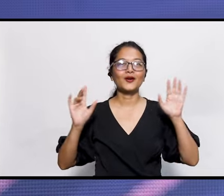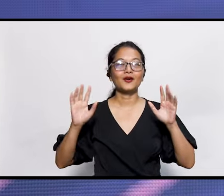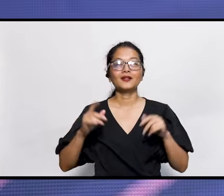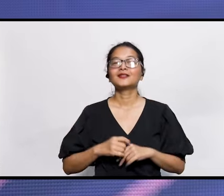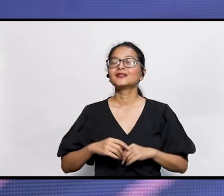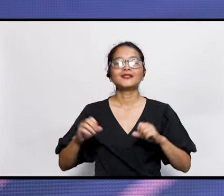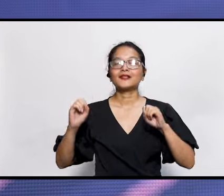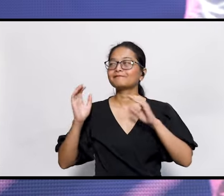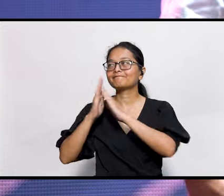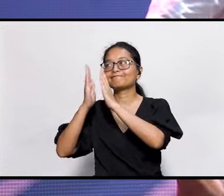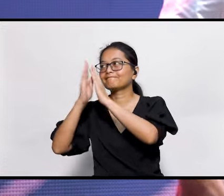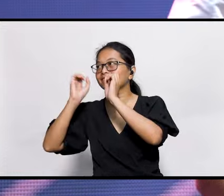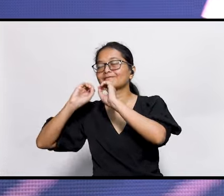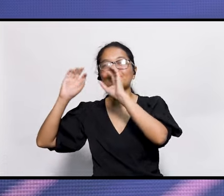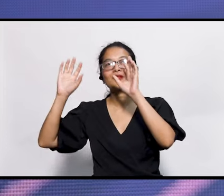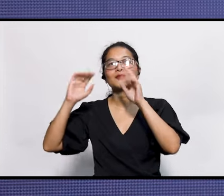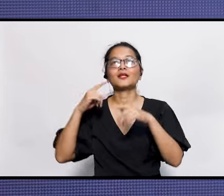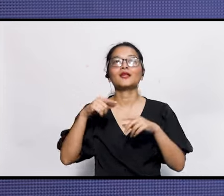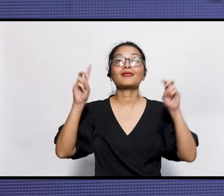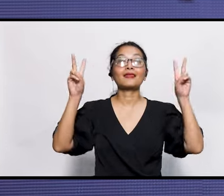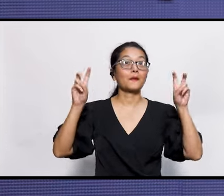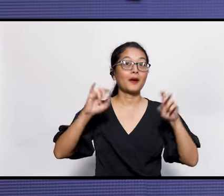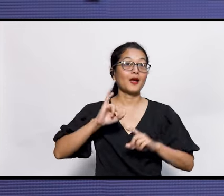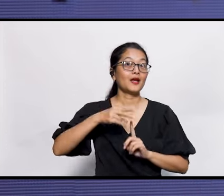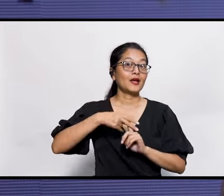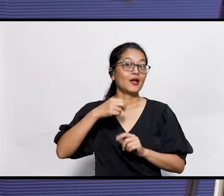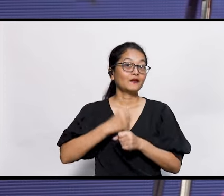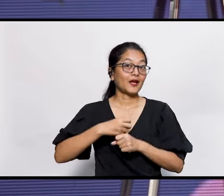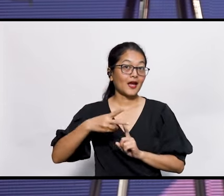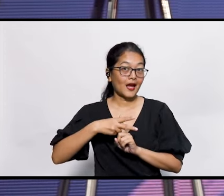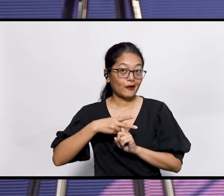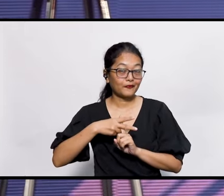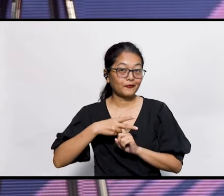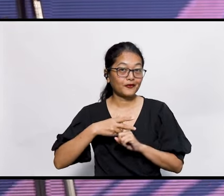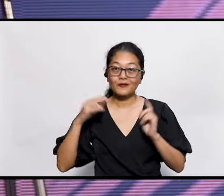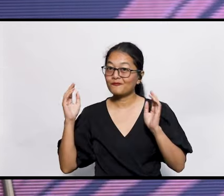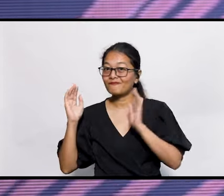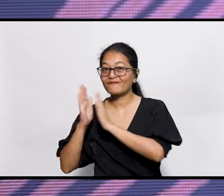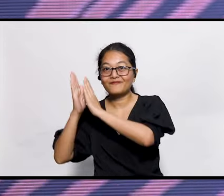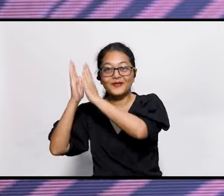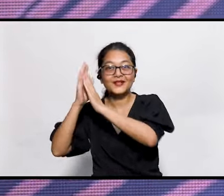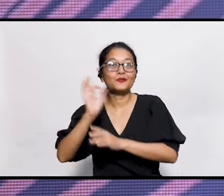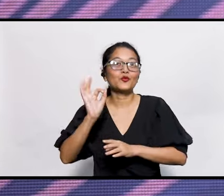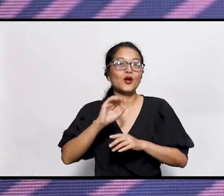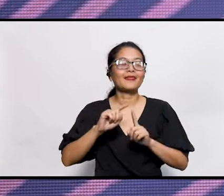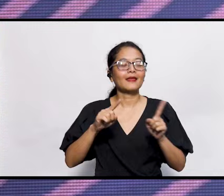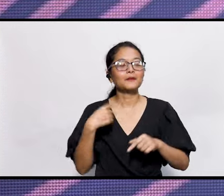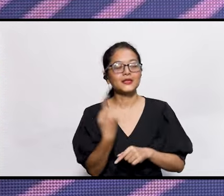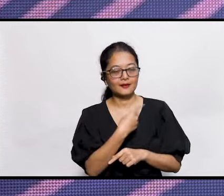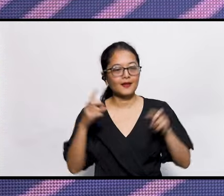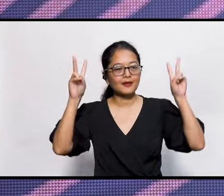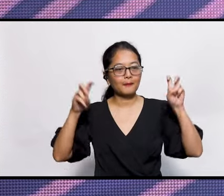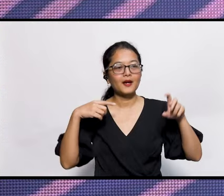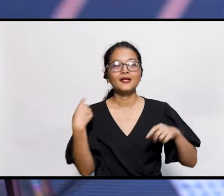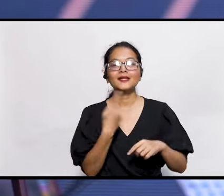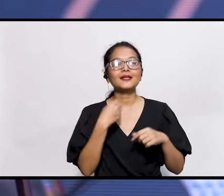jadi ini bukan tema daripada afgf praise harusnya tema daripada kita semuanya How do we see Life Jadi kalau